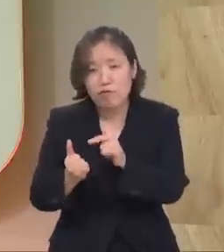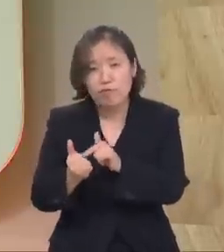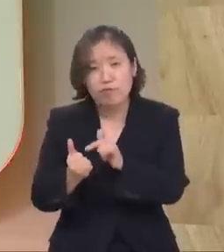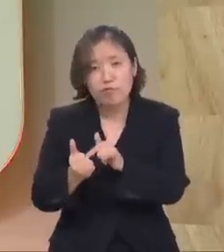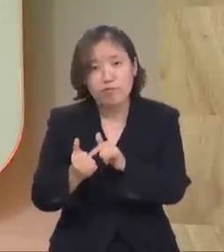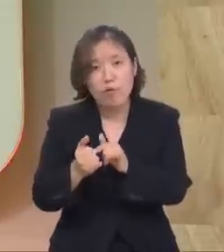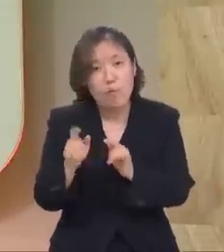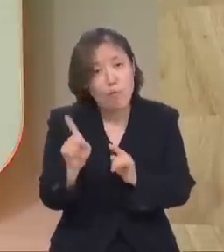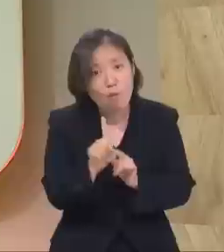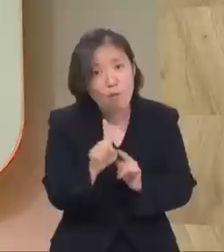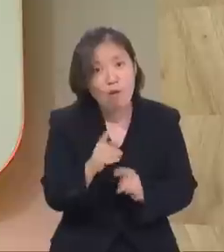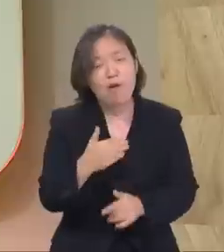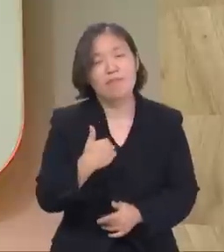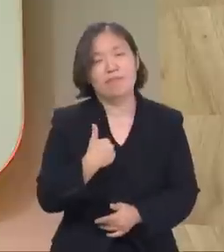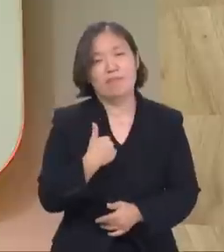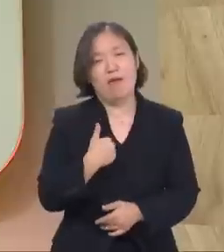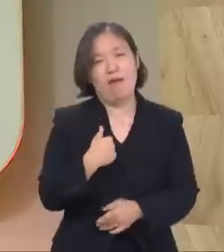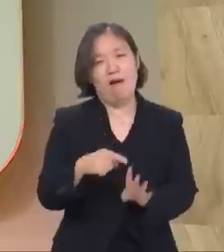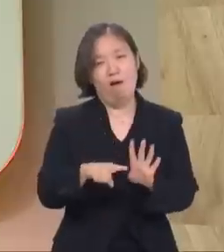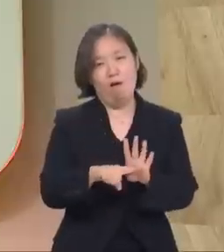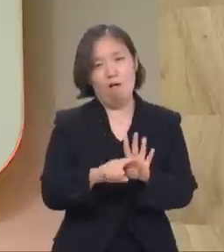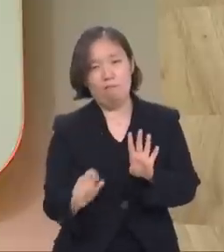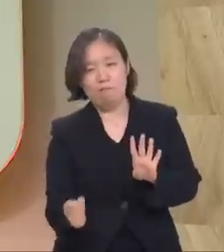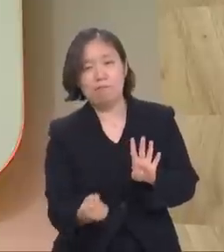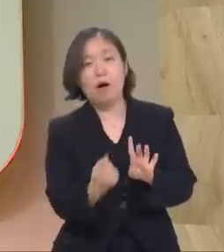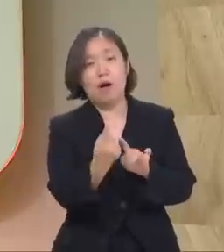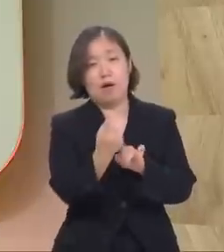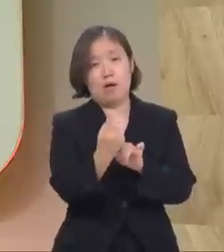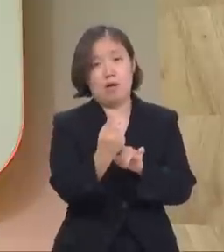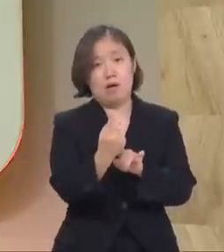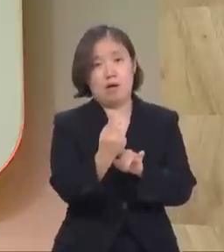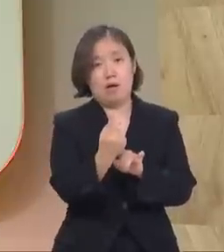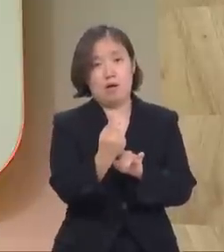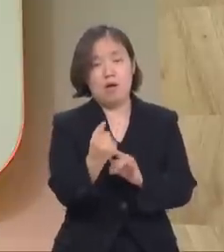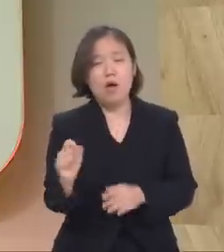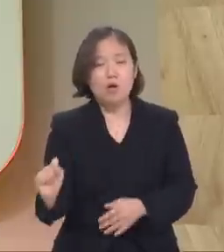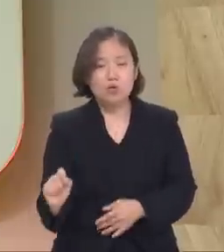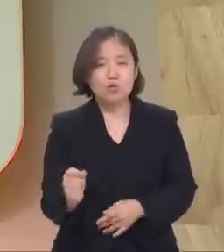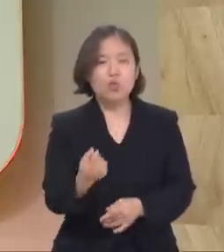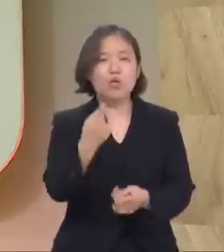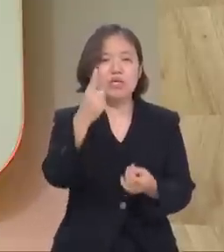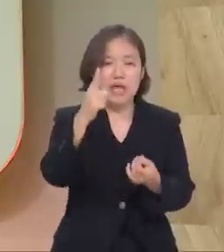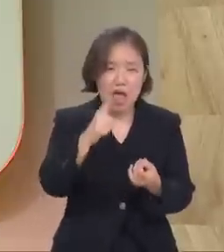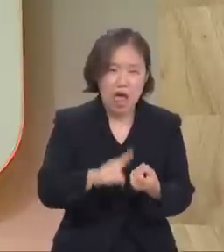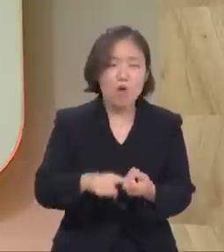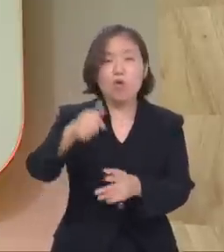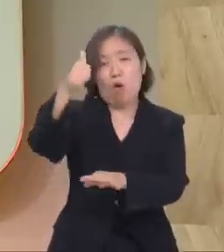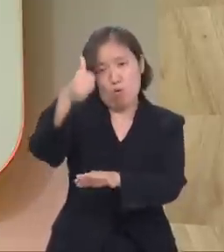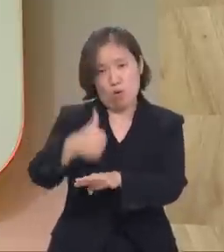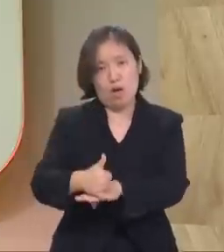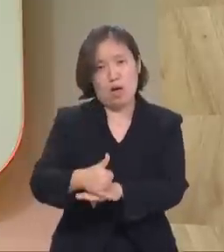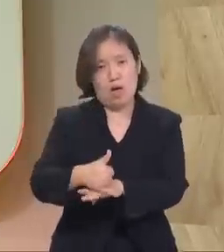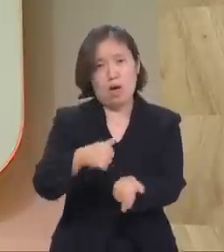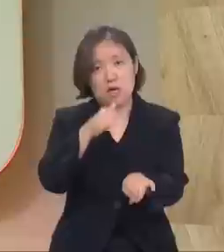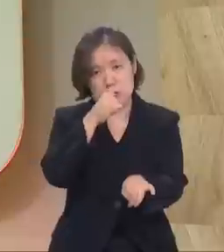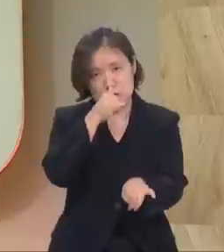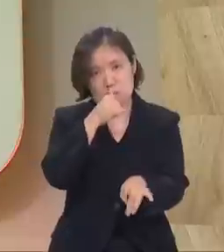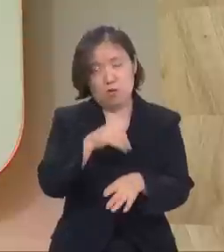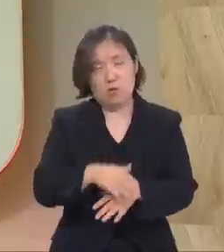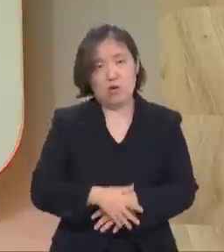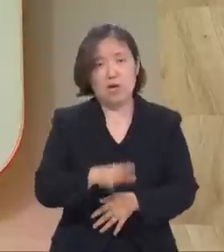모두가 다 내가 지은 업의 인연이고 인연따라 일어나고 인연따라 사라지는구나